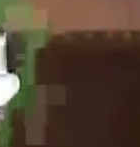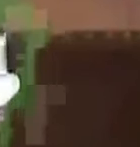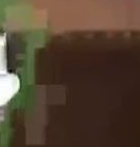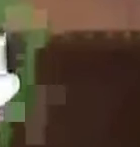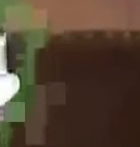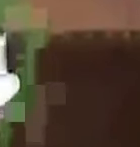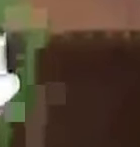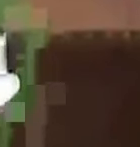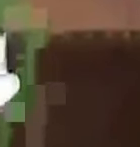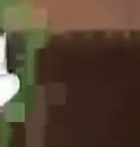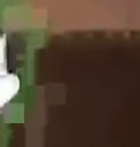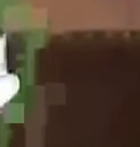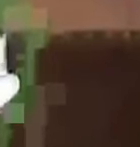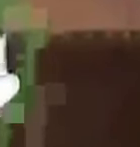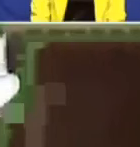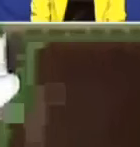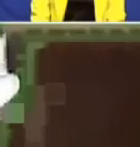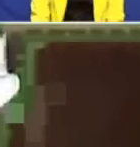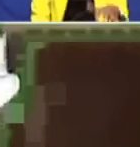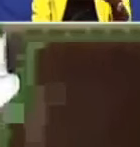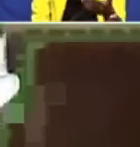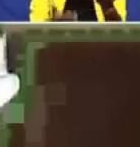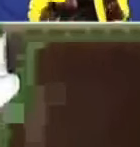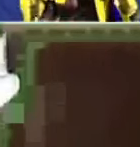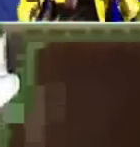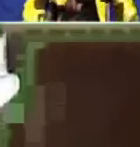Na wakaribisheni nyote kwa ibada hii yetu ya misa,